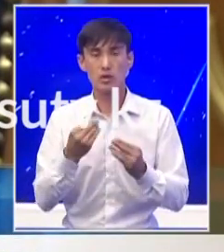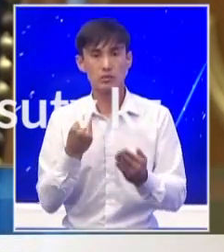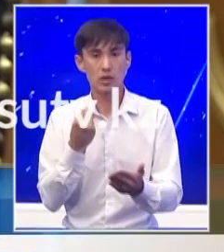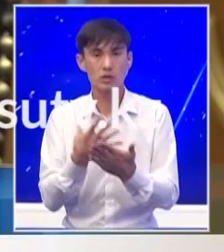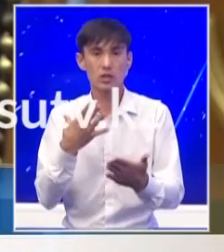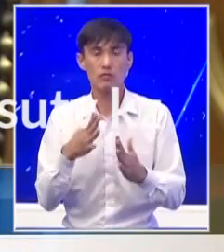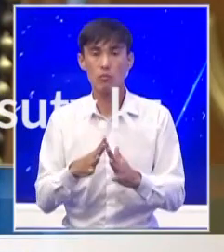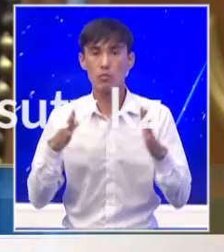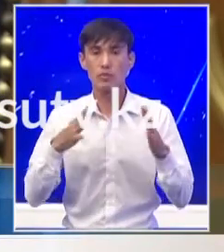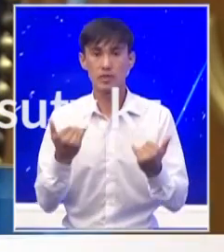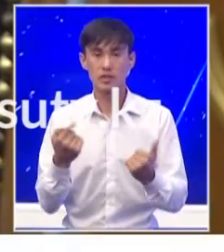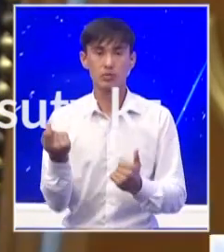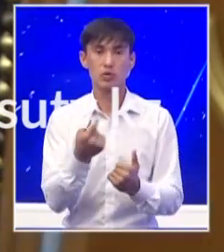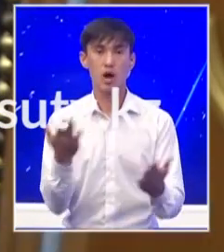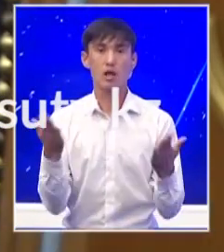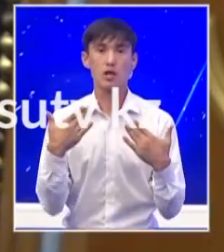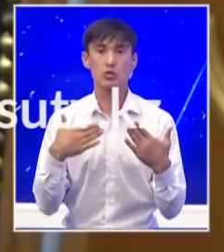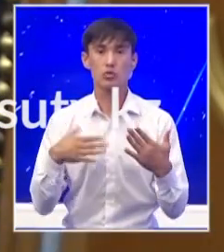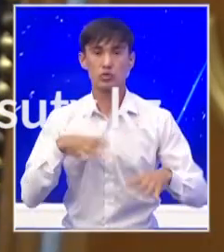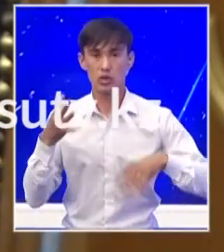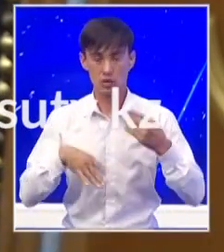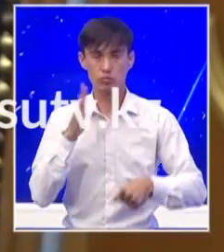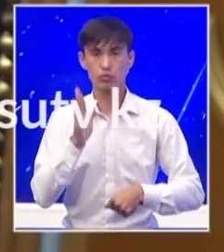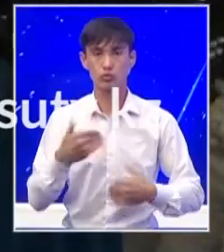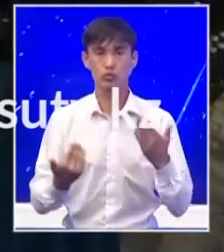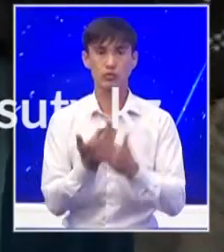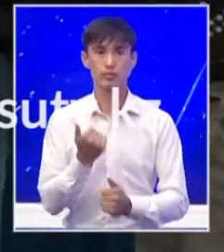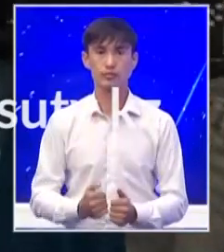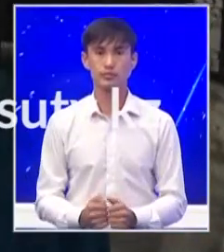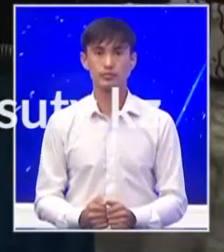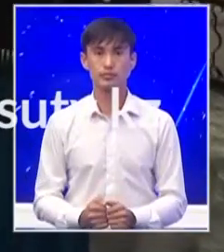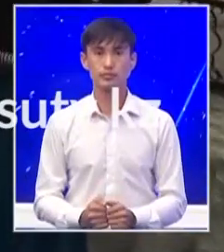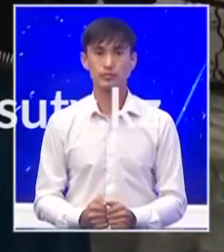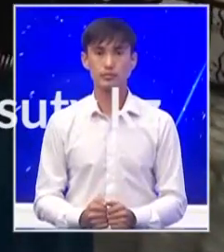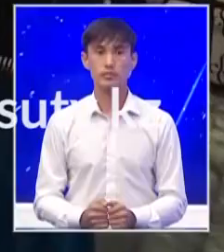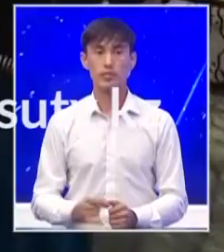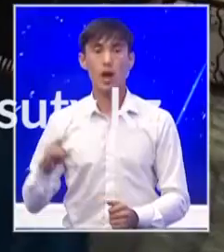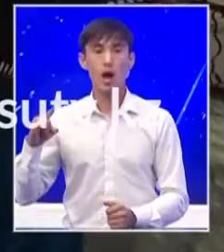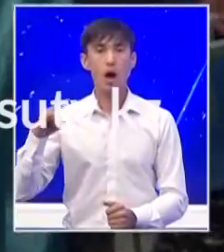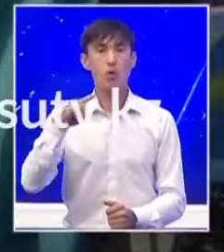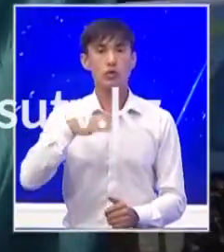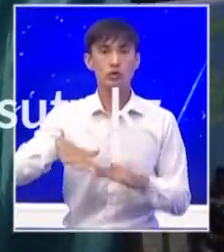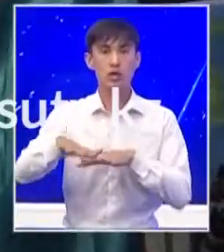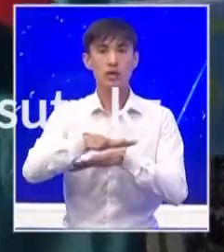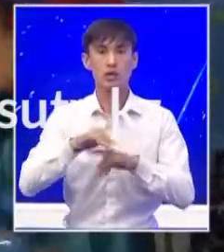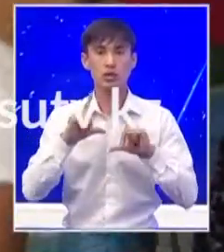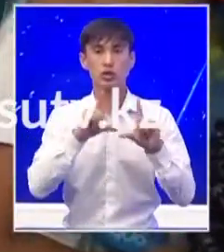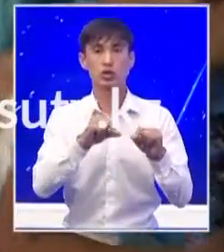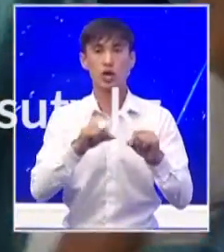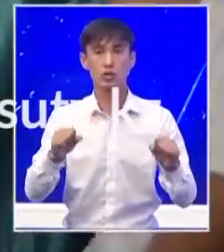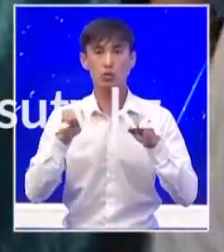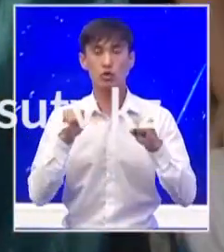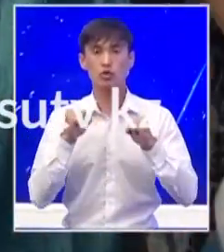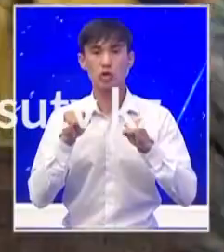отырмын. Енді азғана демалып алған соң жаттығуға кірсем. Әуежайдан шыққан спортшыларды